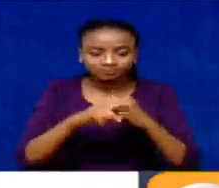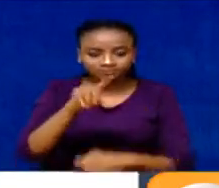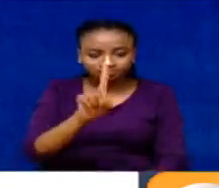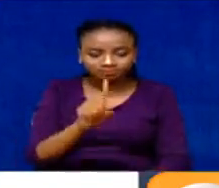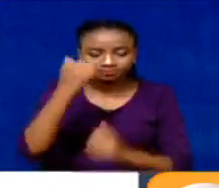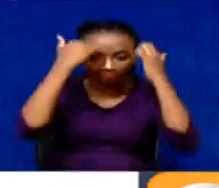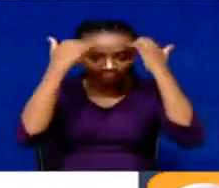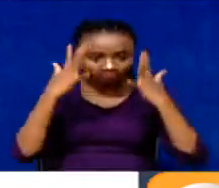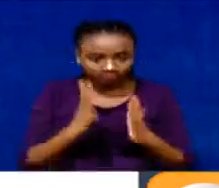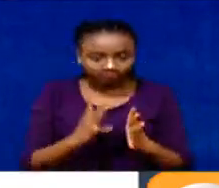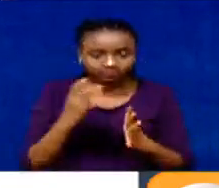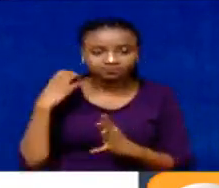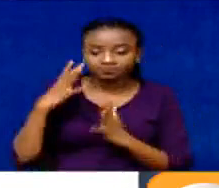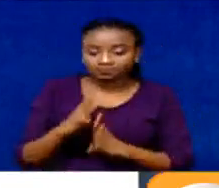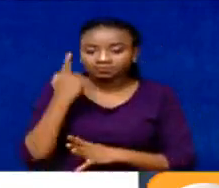461 candidates